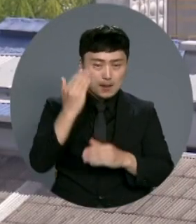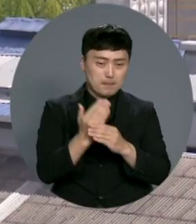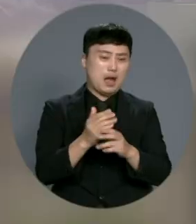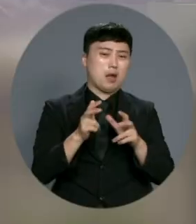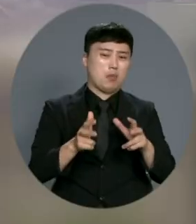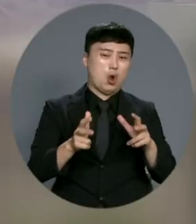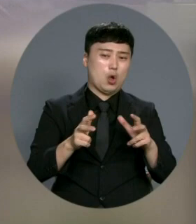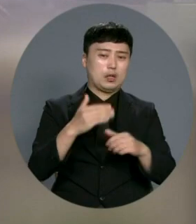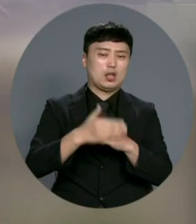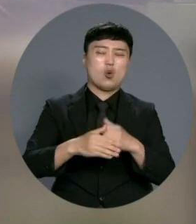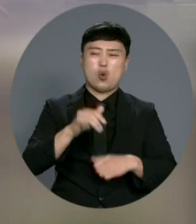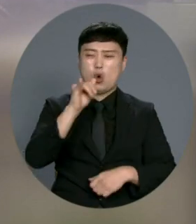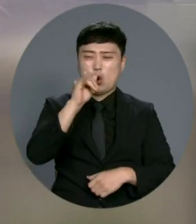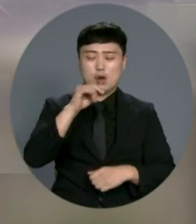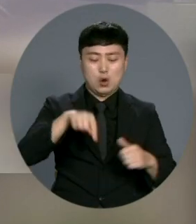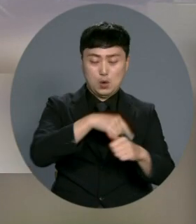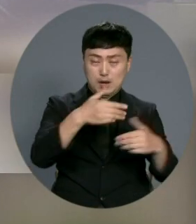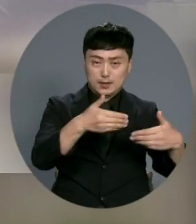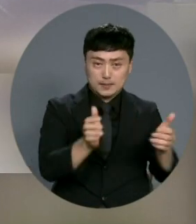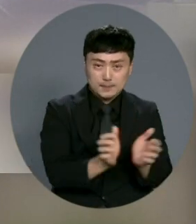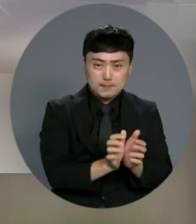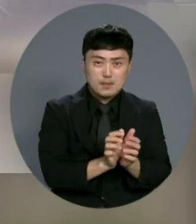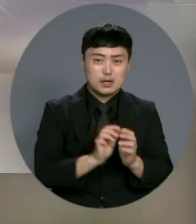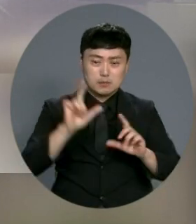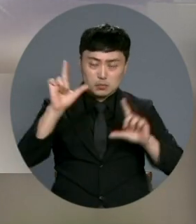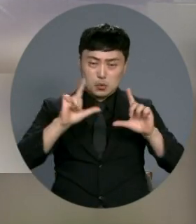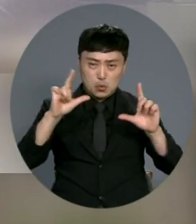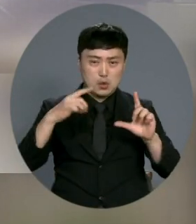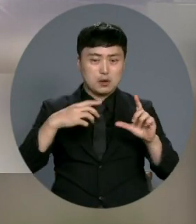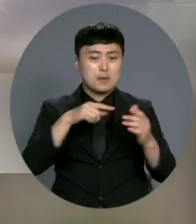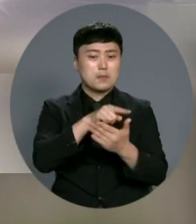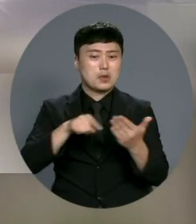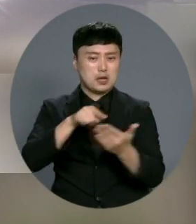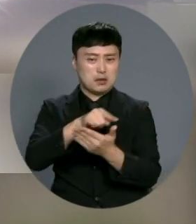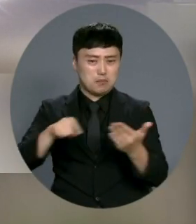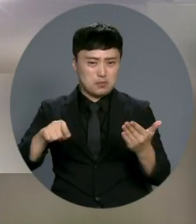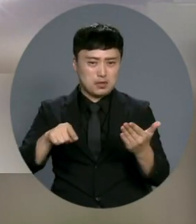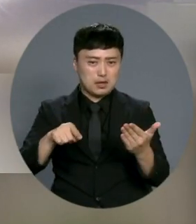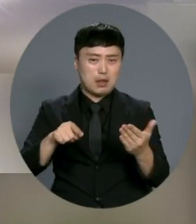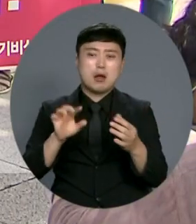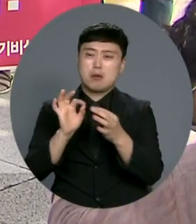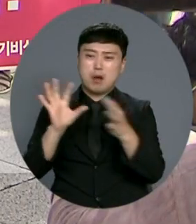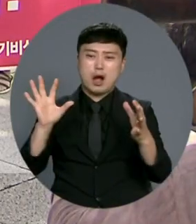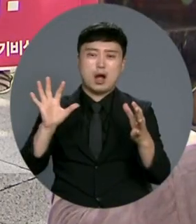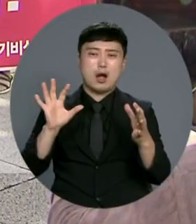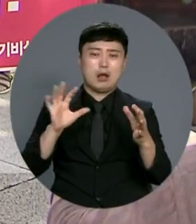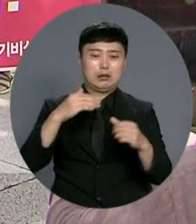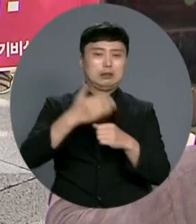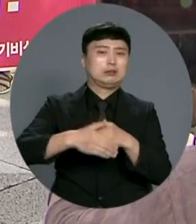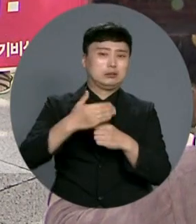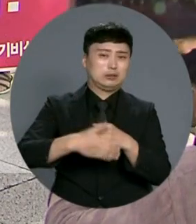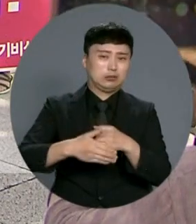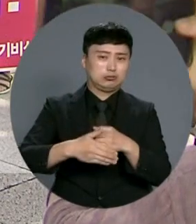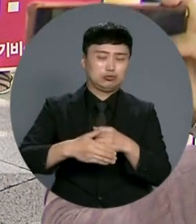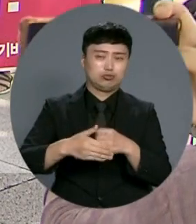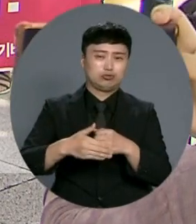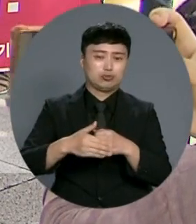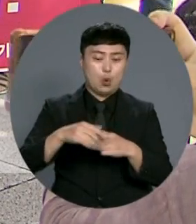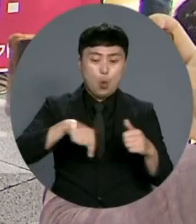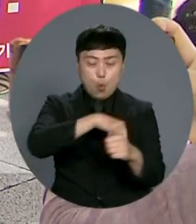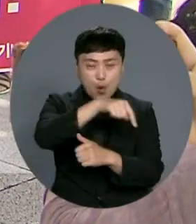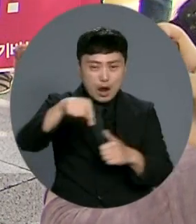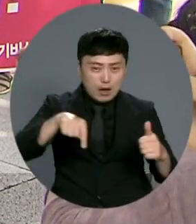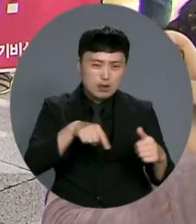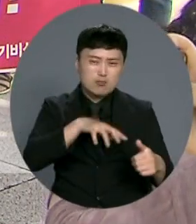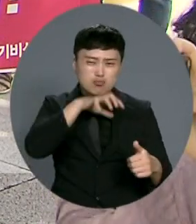있습니다. 환경단체는 기후위기가 인류의 재앙으로 다가오는 현실과는 동떨어진 대구의 고질적인 환경